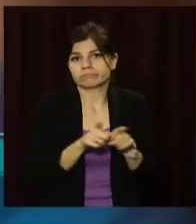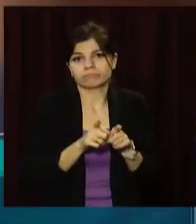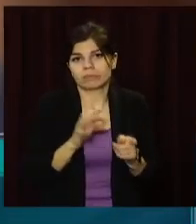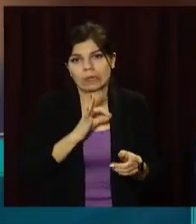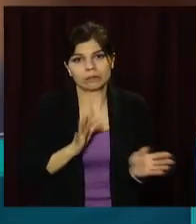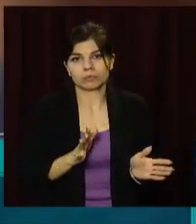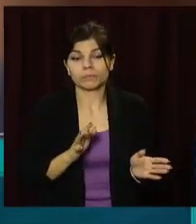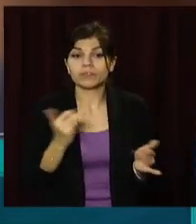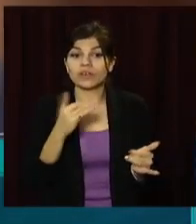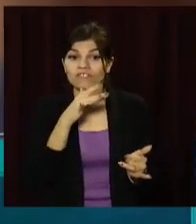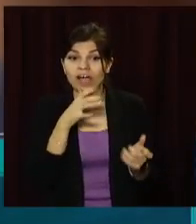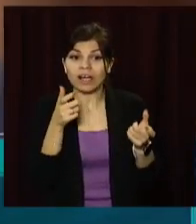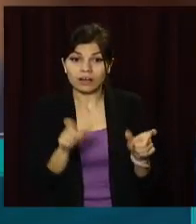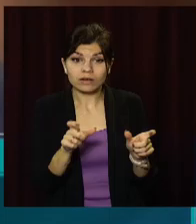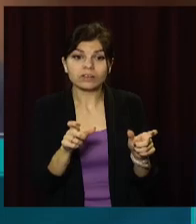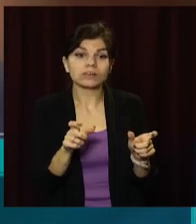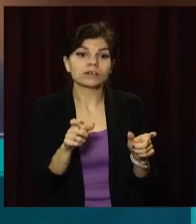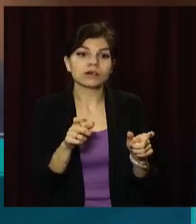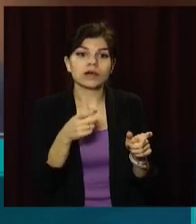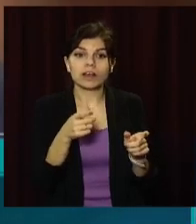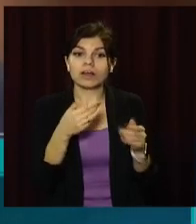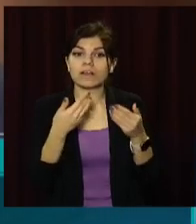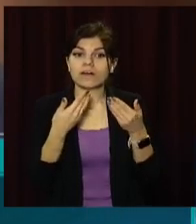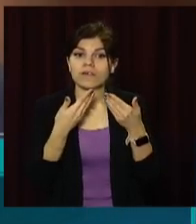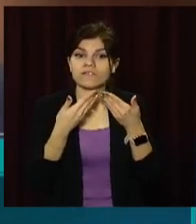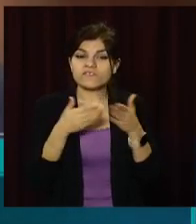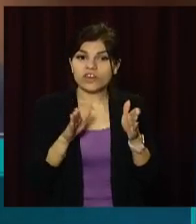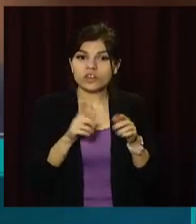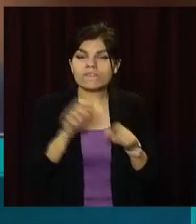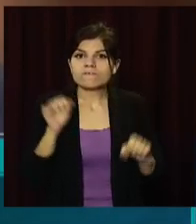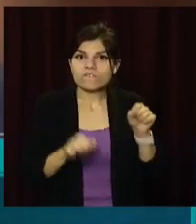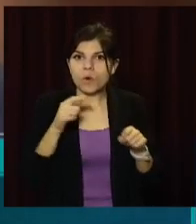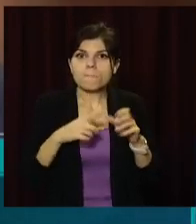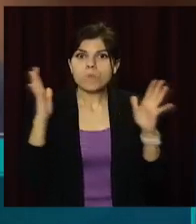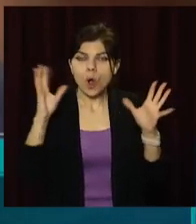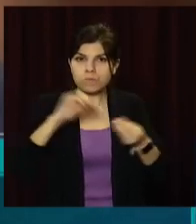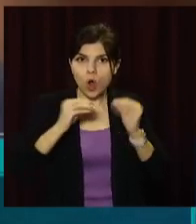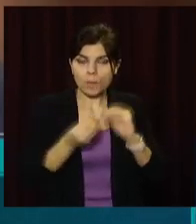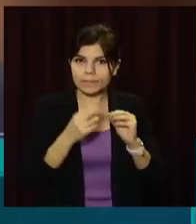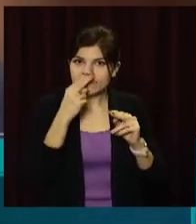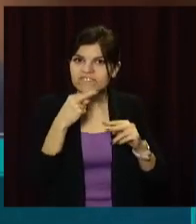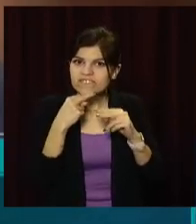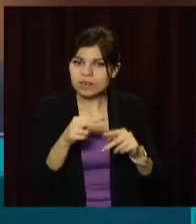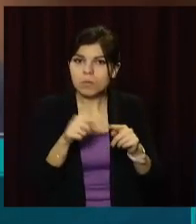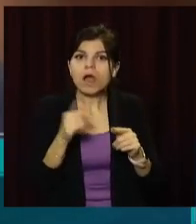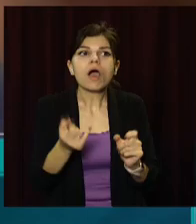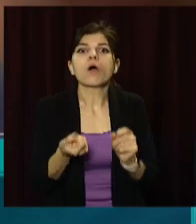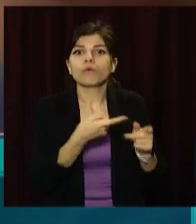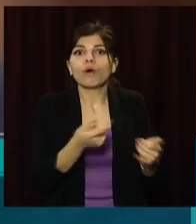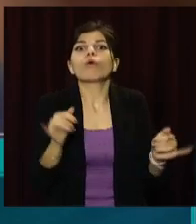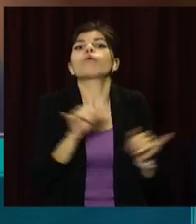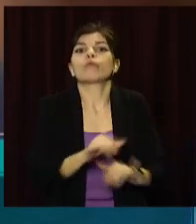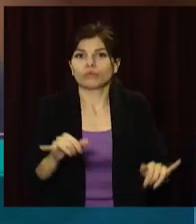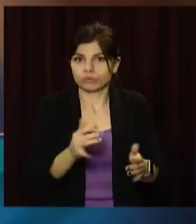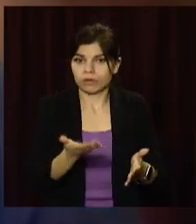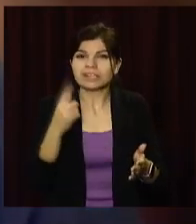пандемія зараз підняла і відкрила очі на цю величезну проблему, поводження з відходами, яка існує в Україні. Ви ж